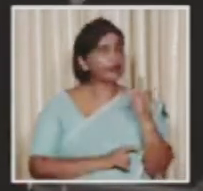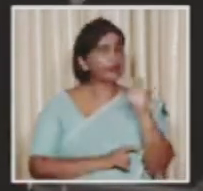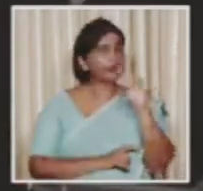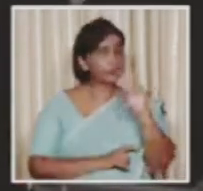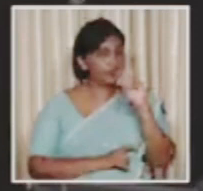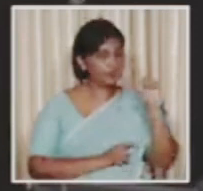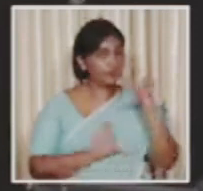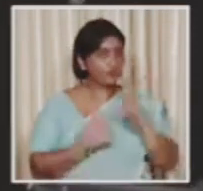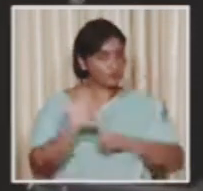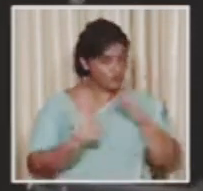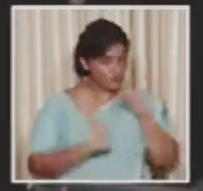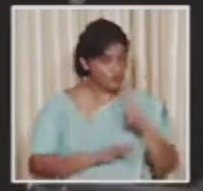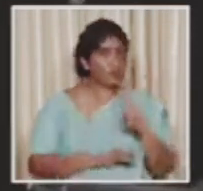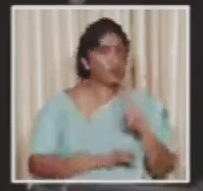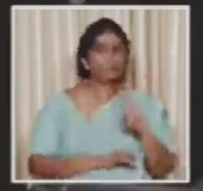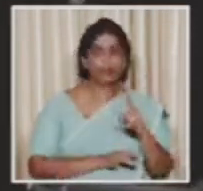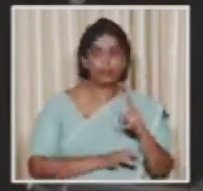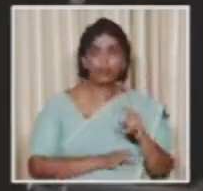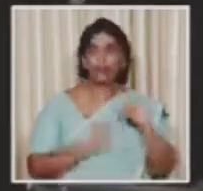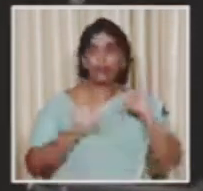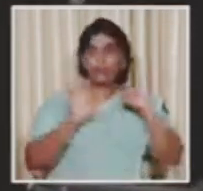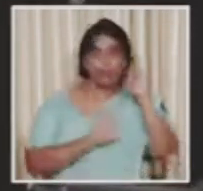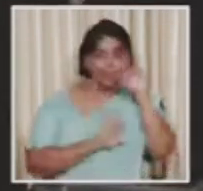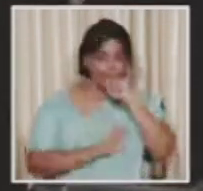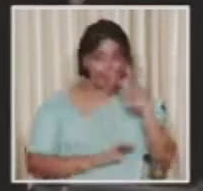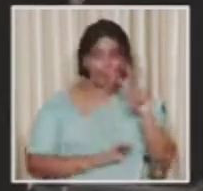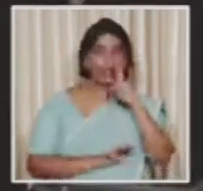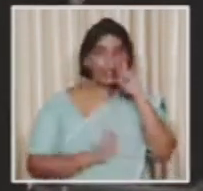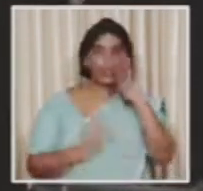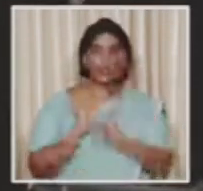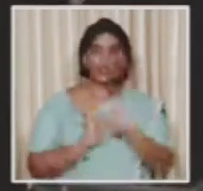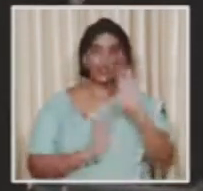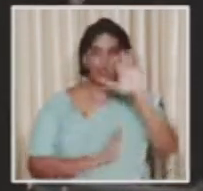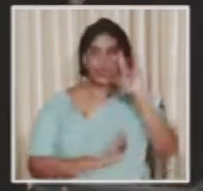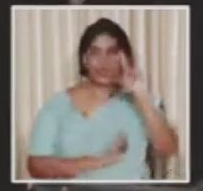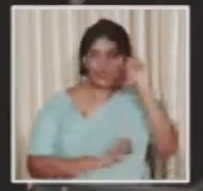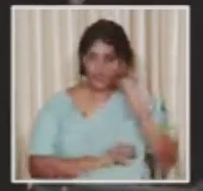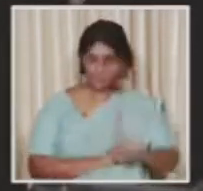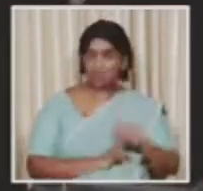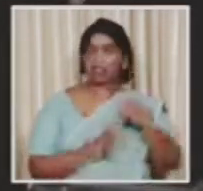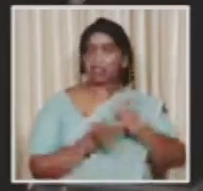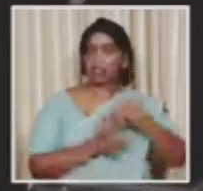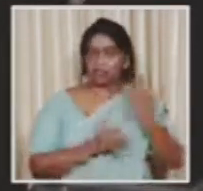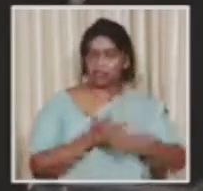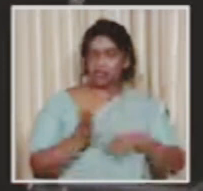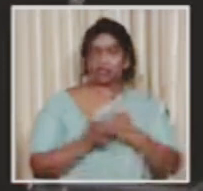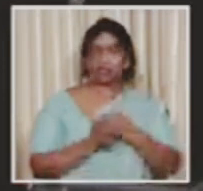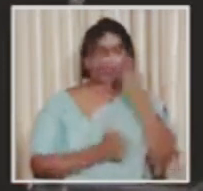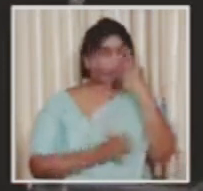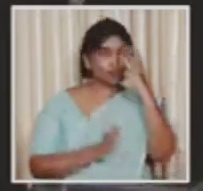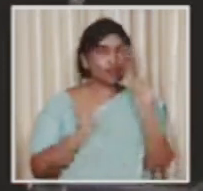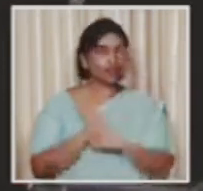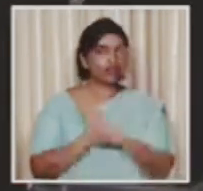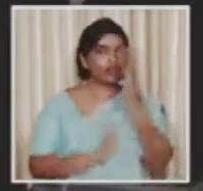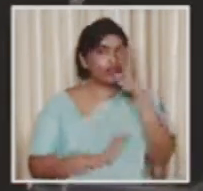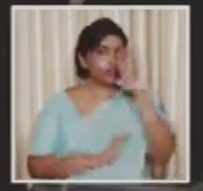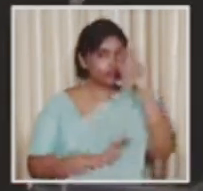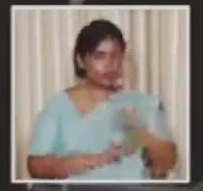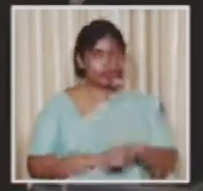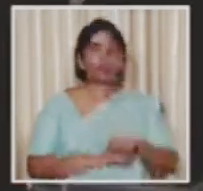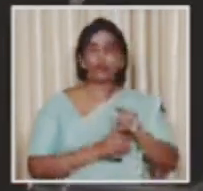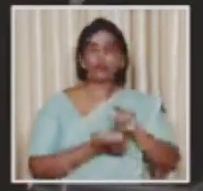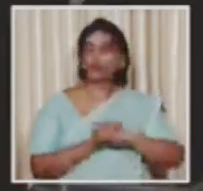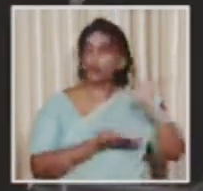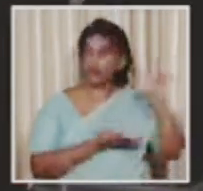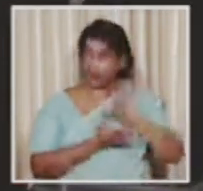2022 වර්ෂයේ 6 වෙනි මාසේ වෙනකන් 151000ක් මේ වාර්තාවේ තියෙන නමුත් 312000ක් විදේශගත